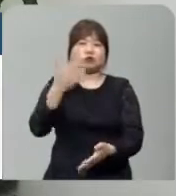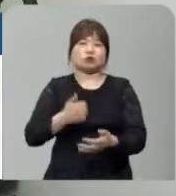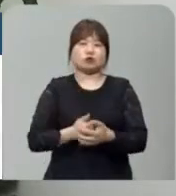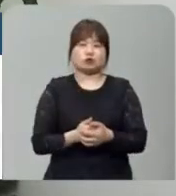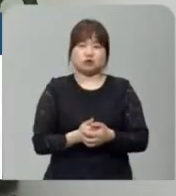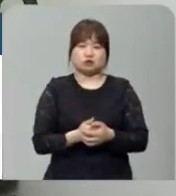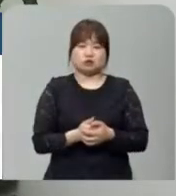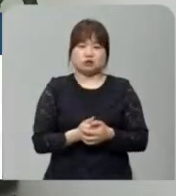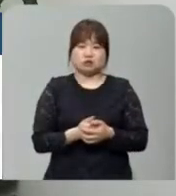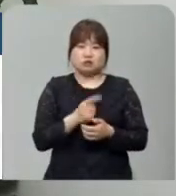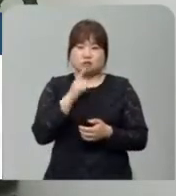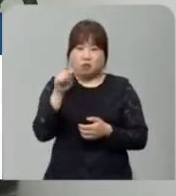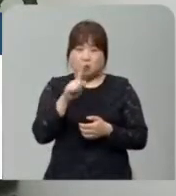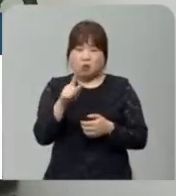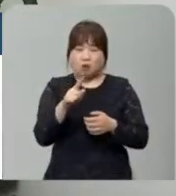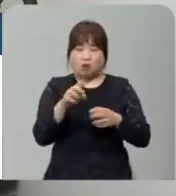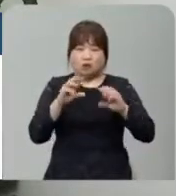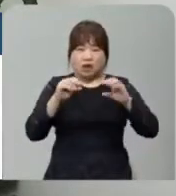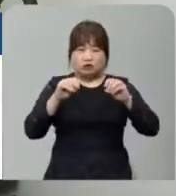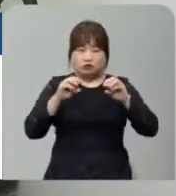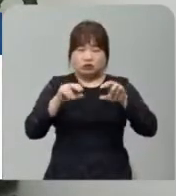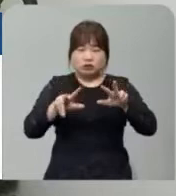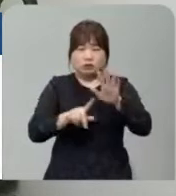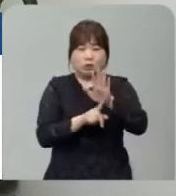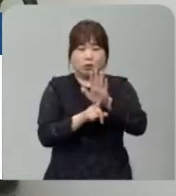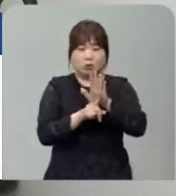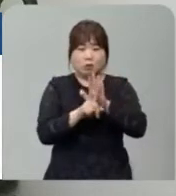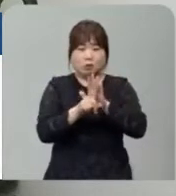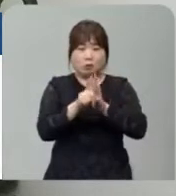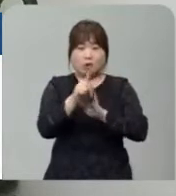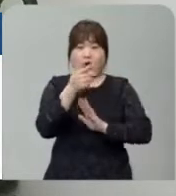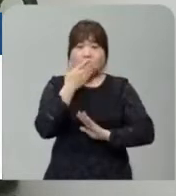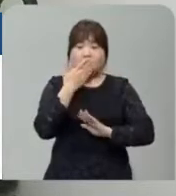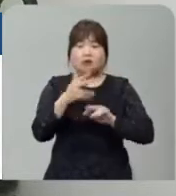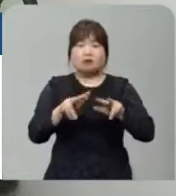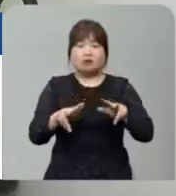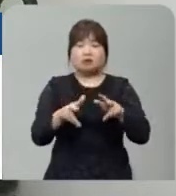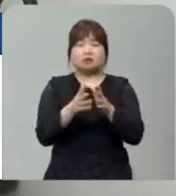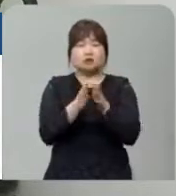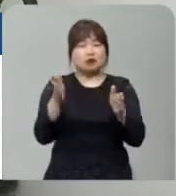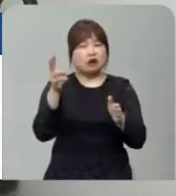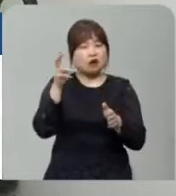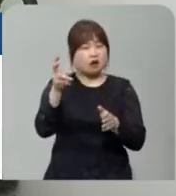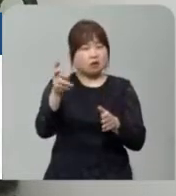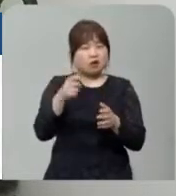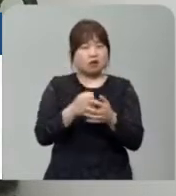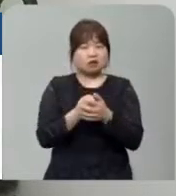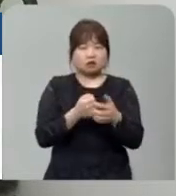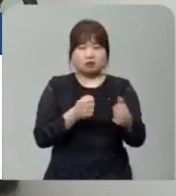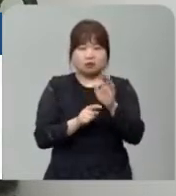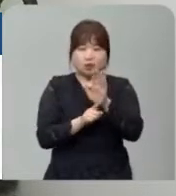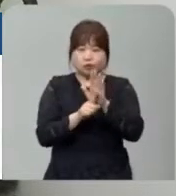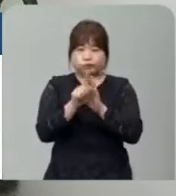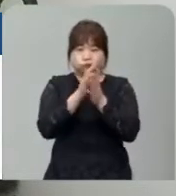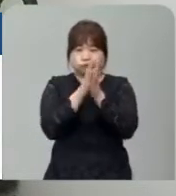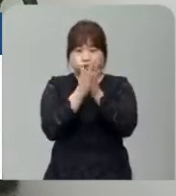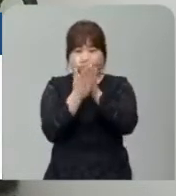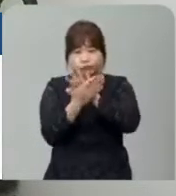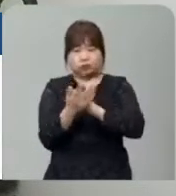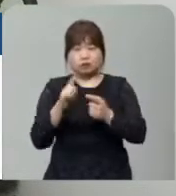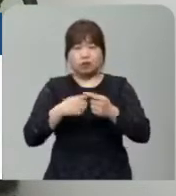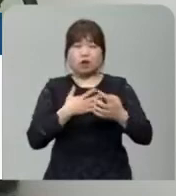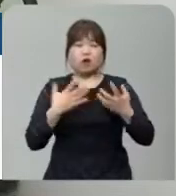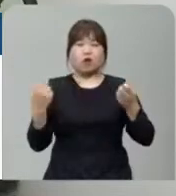한마디도 내륙 쪽은 기온이 높아 질 수 있는 현상이 나타날 수 있습니다 교훈 변화에 대한 그런 거